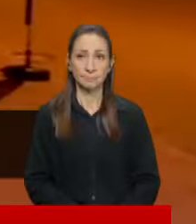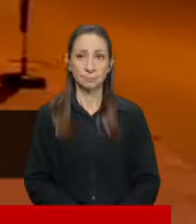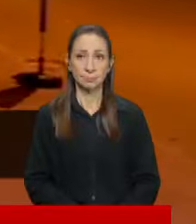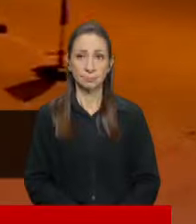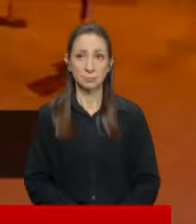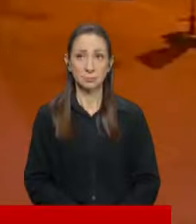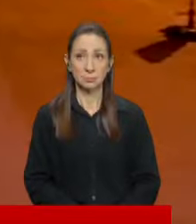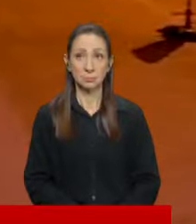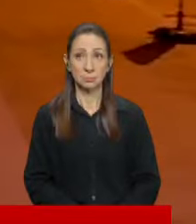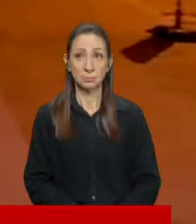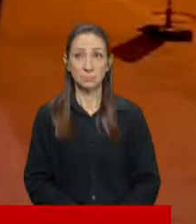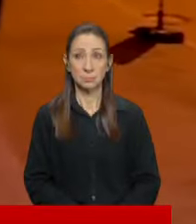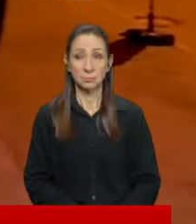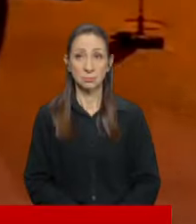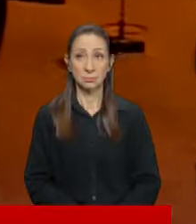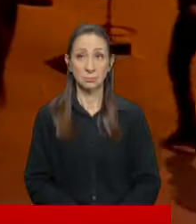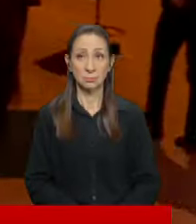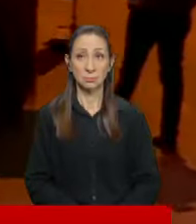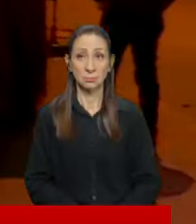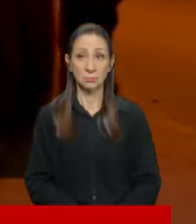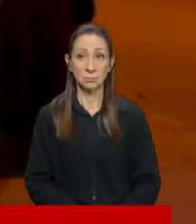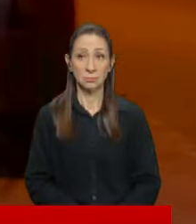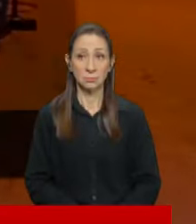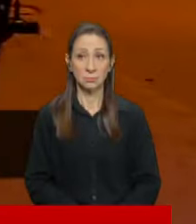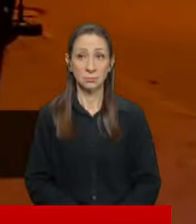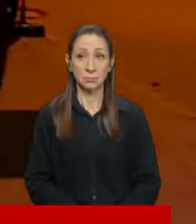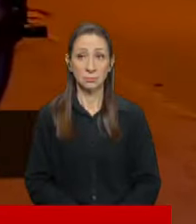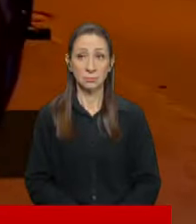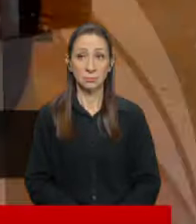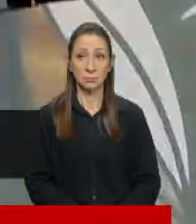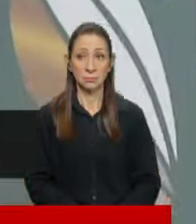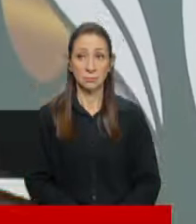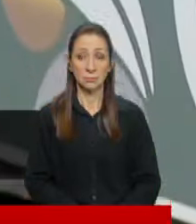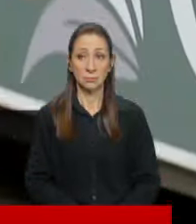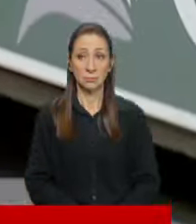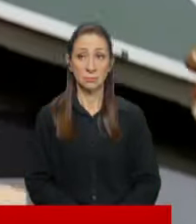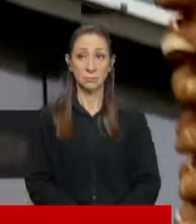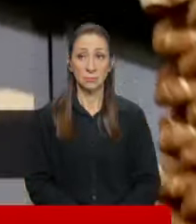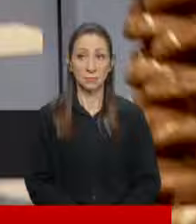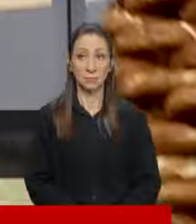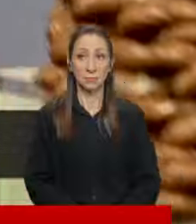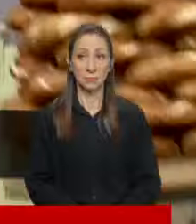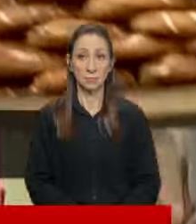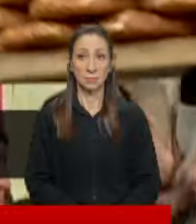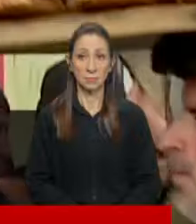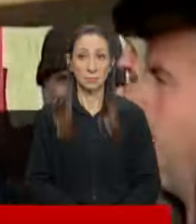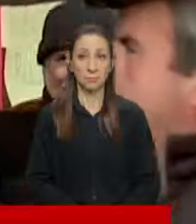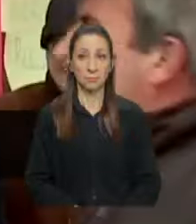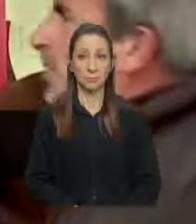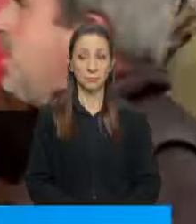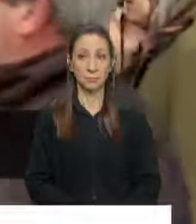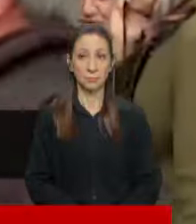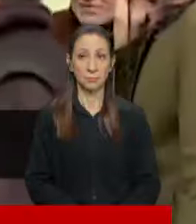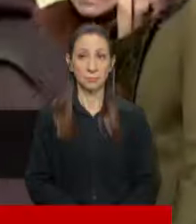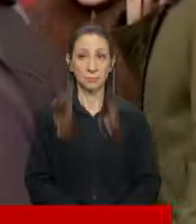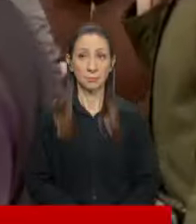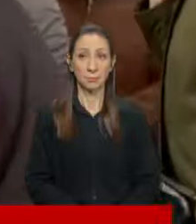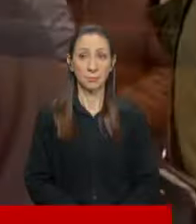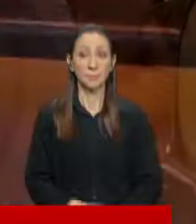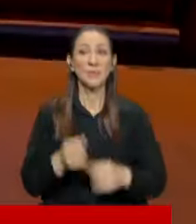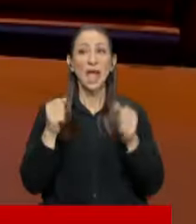Üçüncü geldi. Sırada kaçıncısınız? Birinci. Bu saatlerde geldi. Öyle et kalmıyor. Dün öğleden sonra geldim. Et